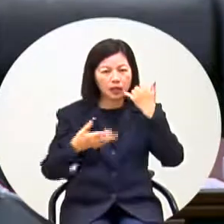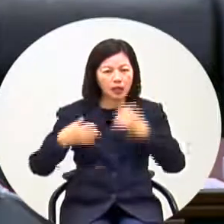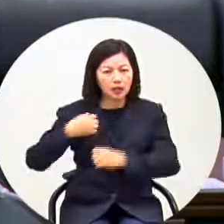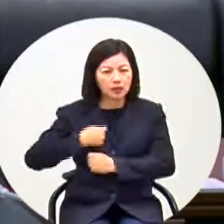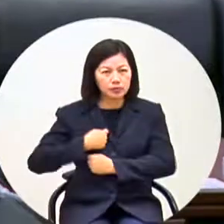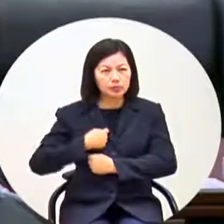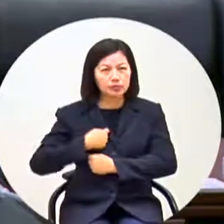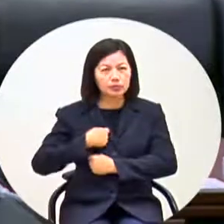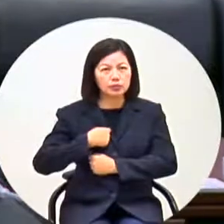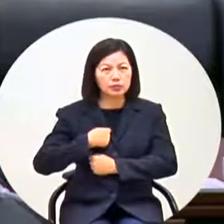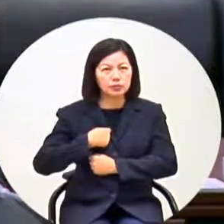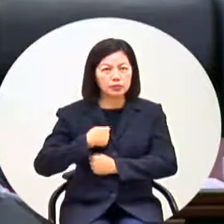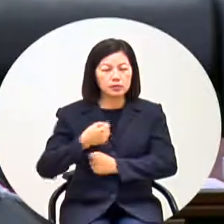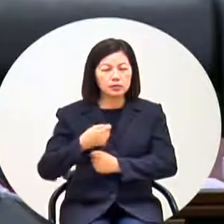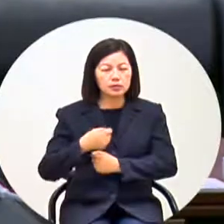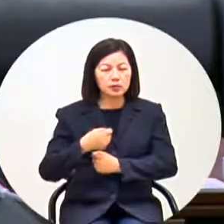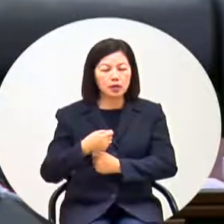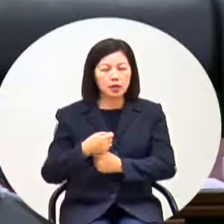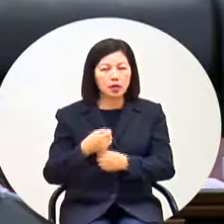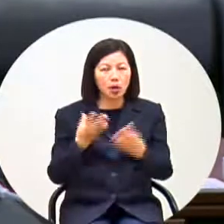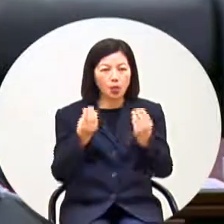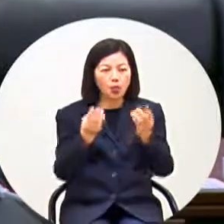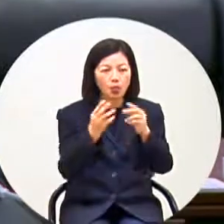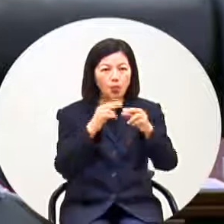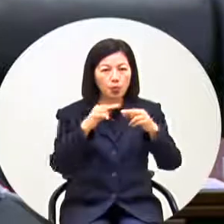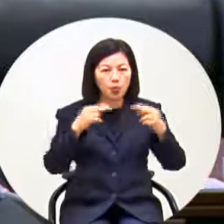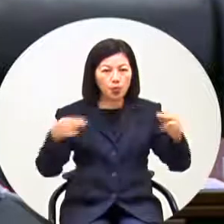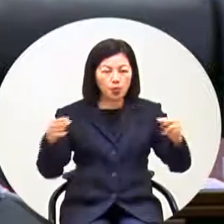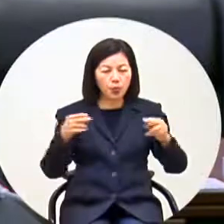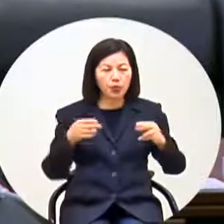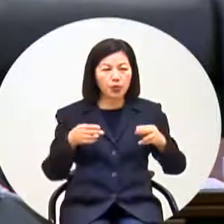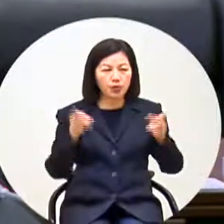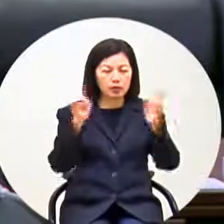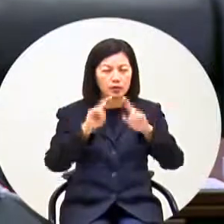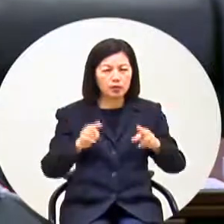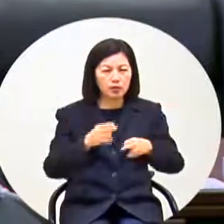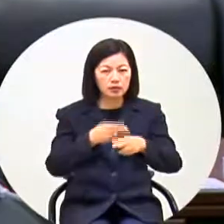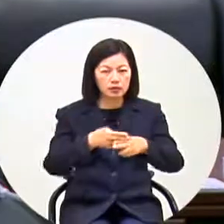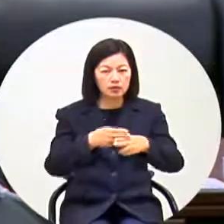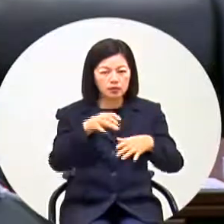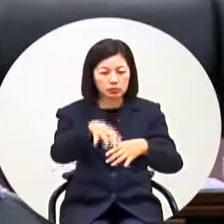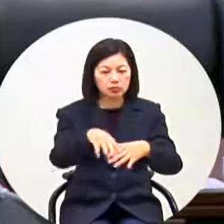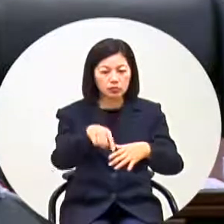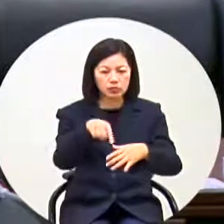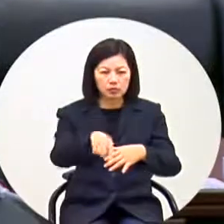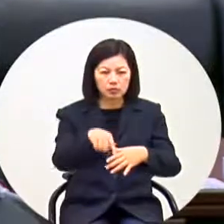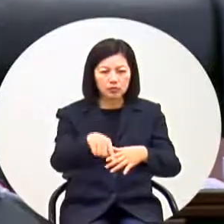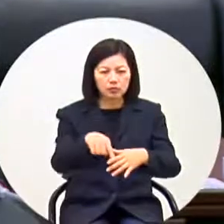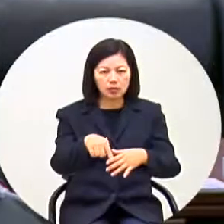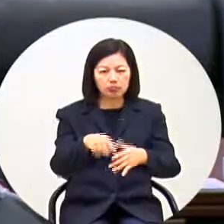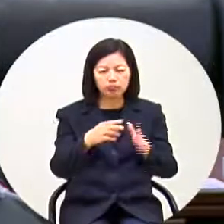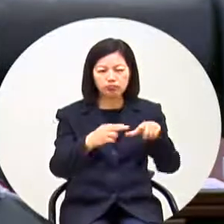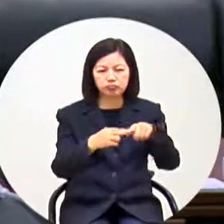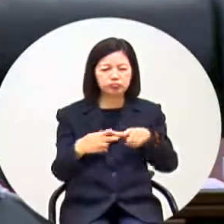凤山无线电信所所推荐的行程哦，不像是刚刚做白菜、加白菜哈。其